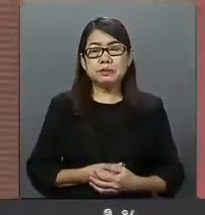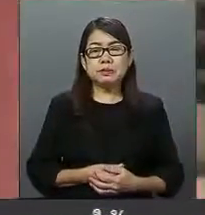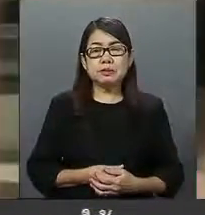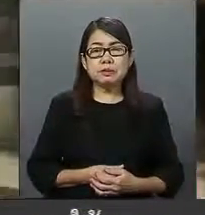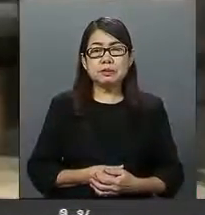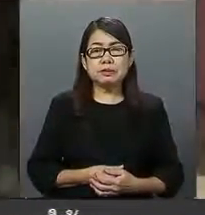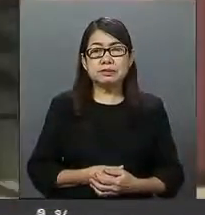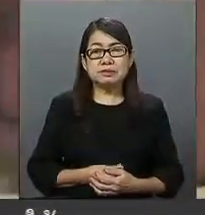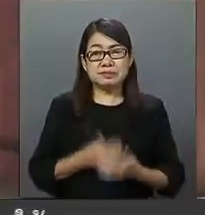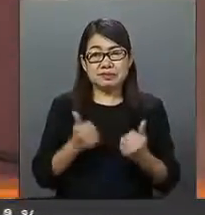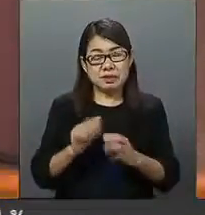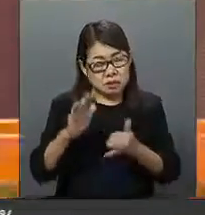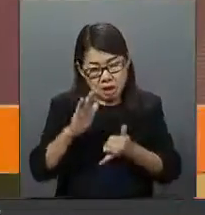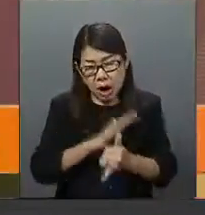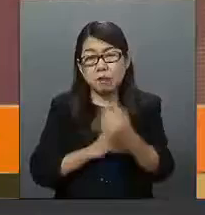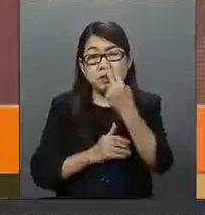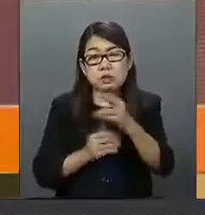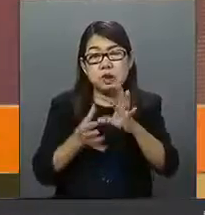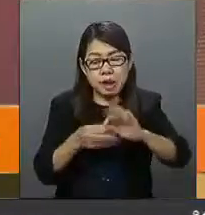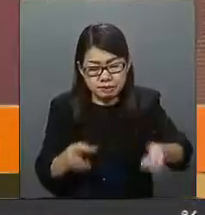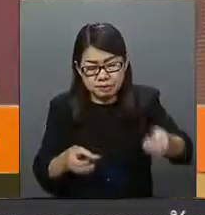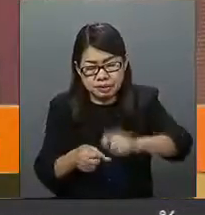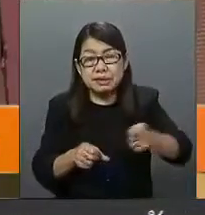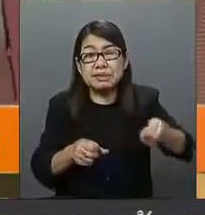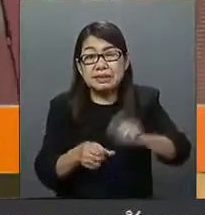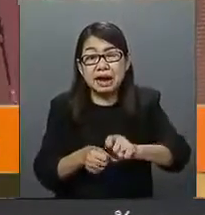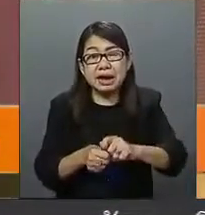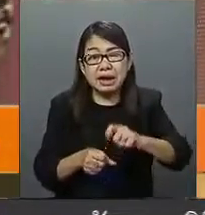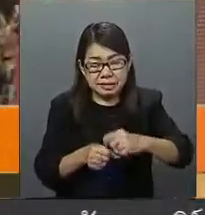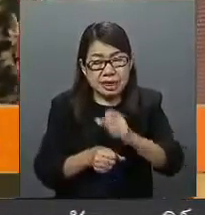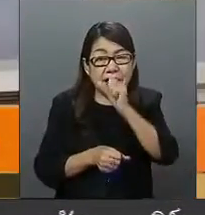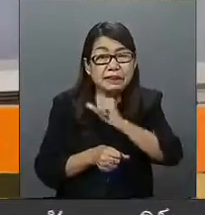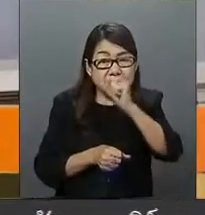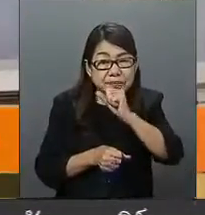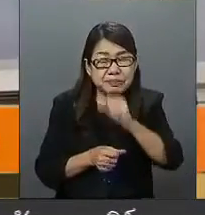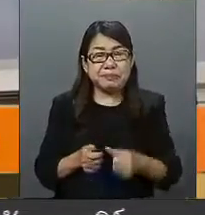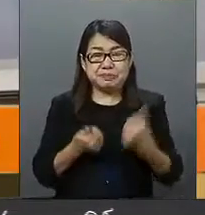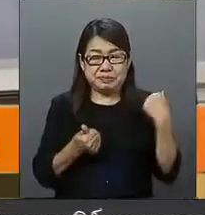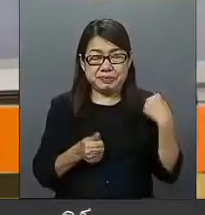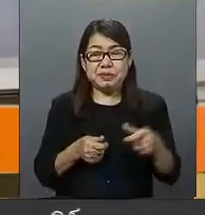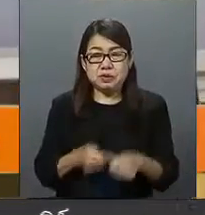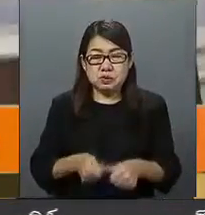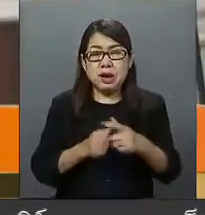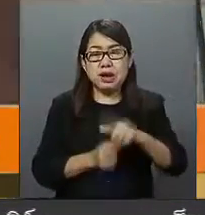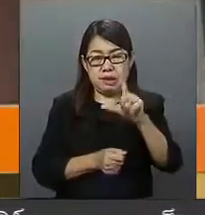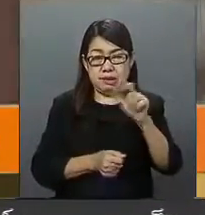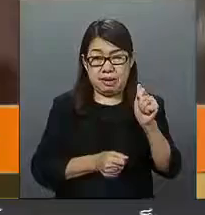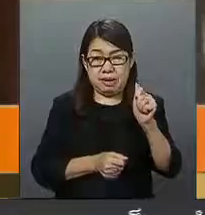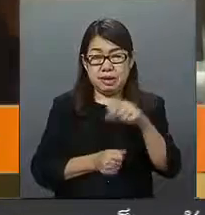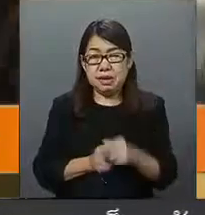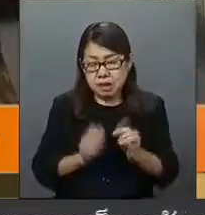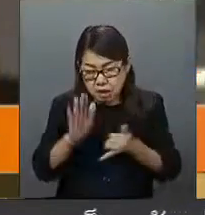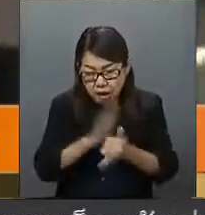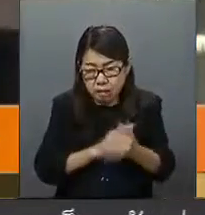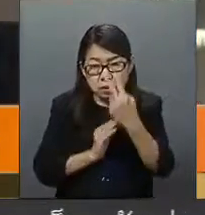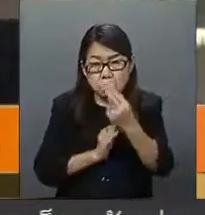พิพิธภัณฑ์ไอศกรีมค่ะซึ่งเป็นพิพิธภัณฑ์เคลื่อนที่ที่ตอนนี้กำลังจัดแสดงอยู่ในนครลอสแองเจลิสภายในมีการตกแต่งด้วยศิล